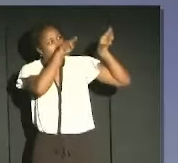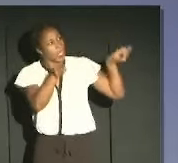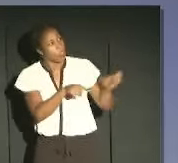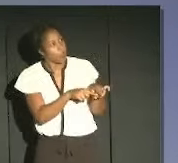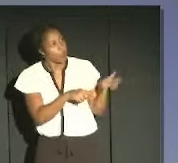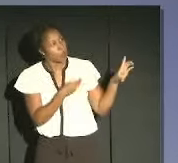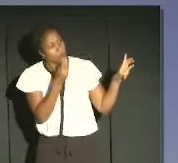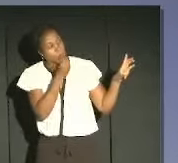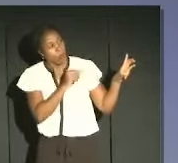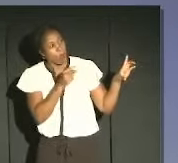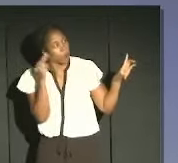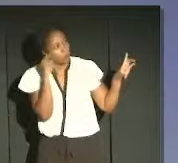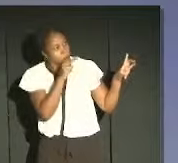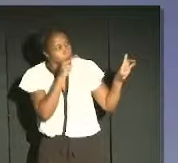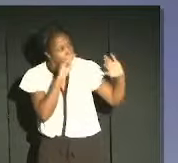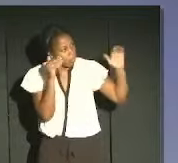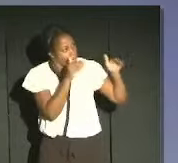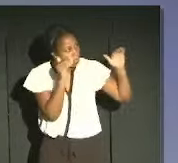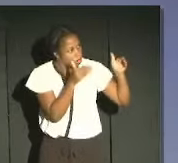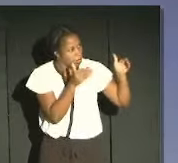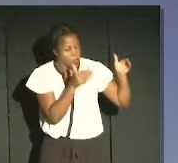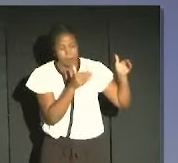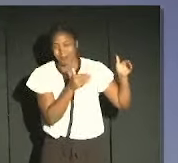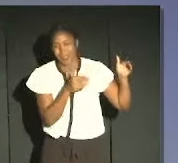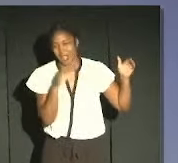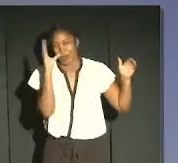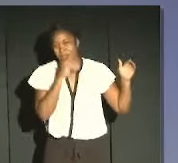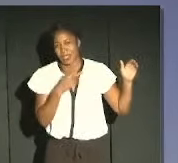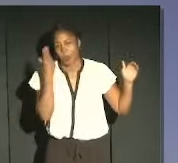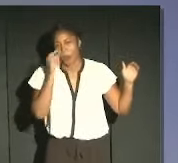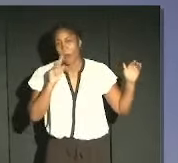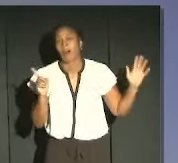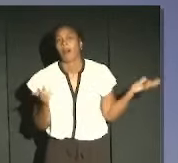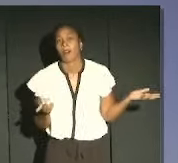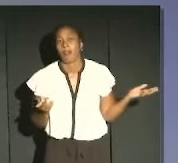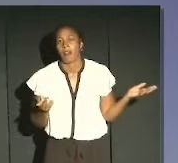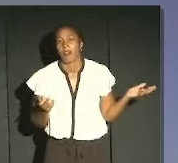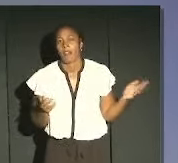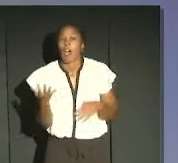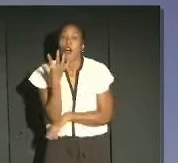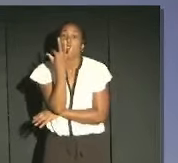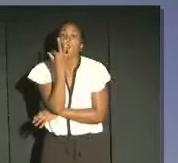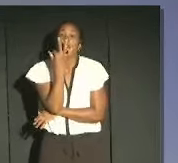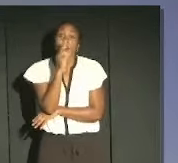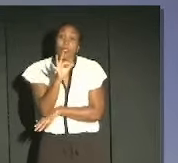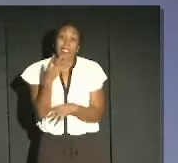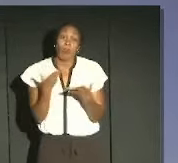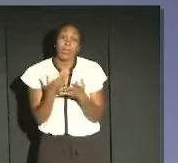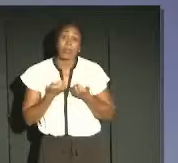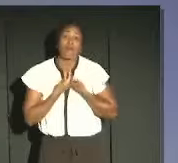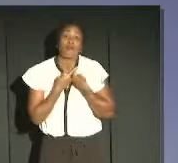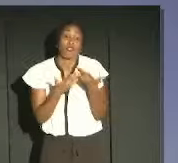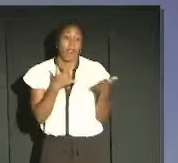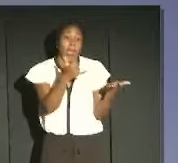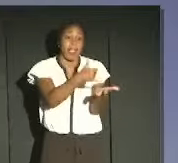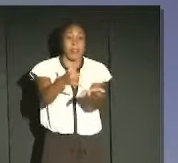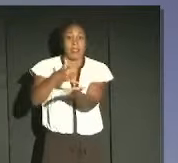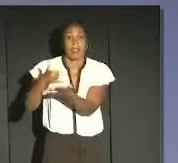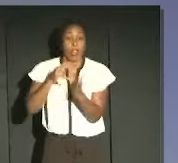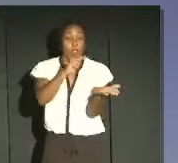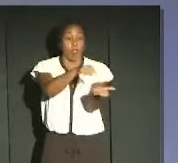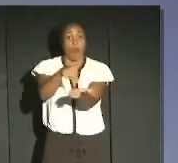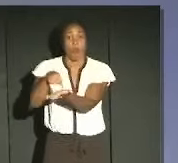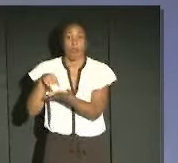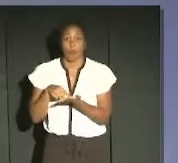compris parce que la France est en réalité un archipel et ce concept je l'emprunte à un auteur